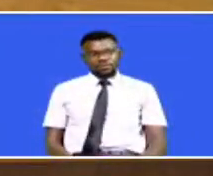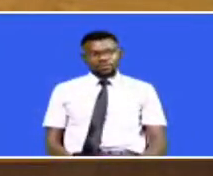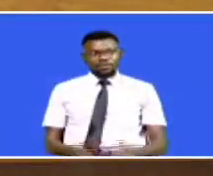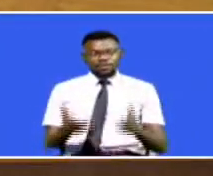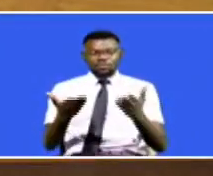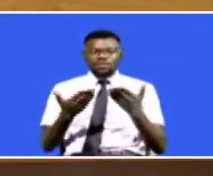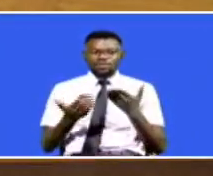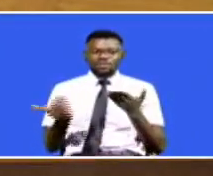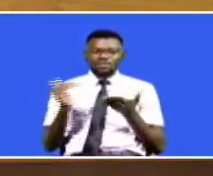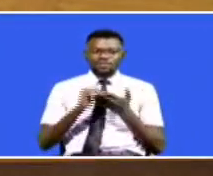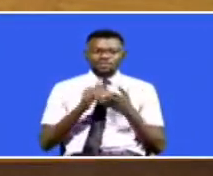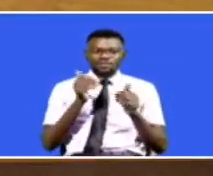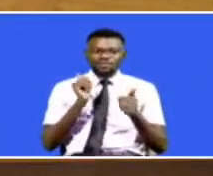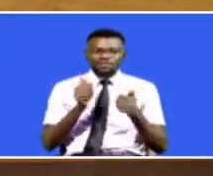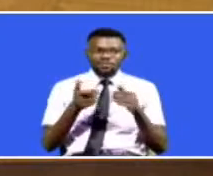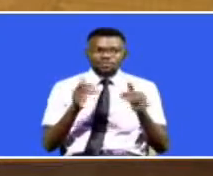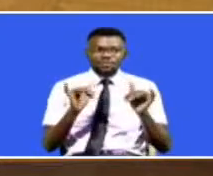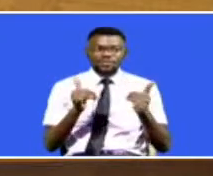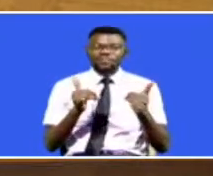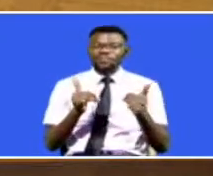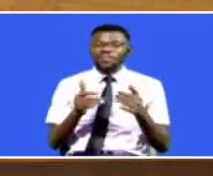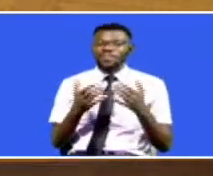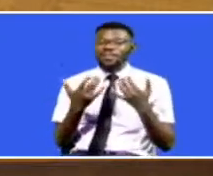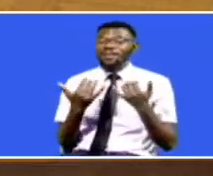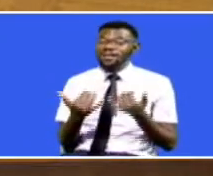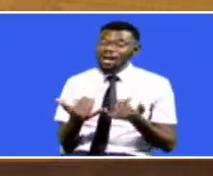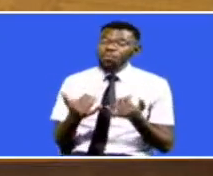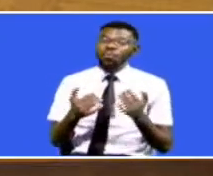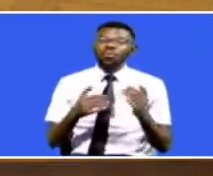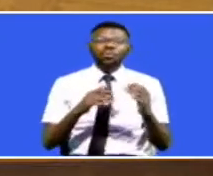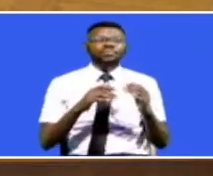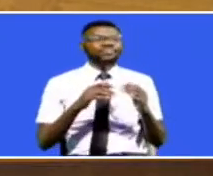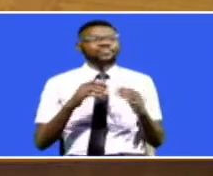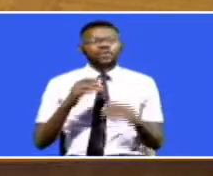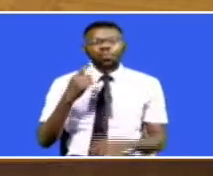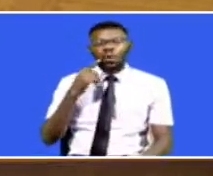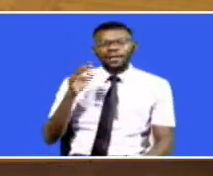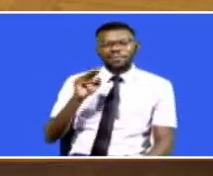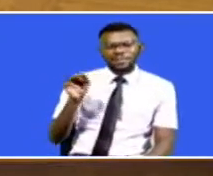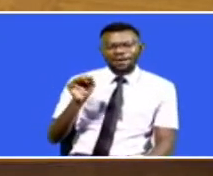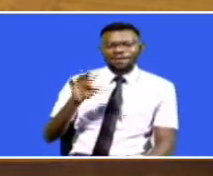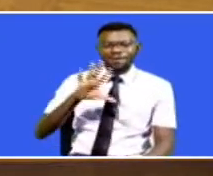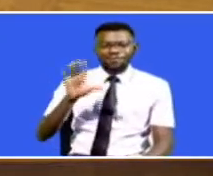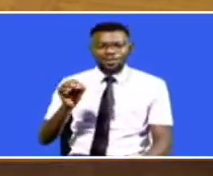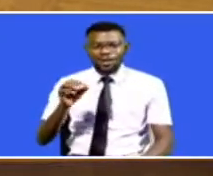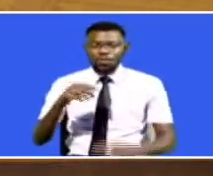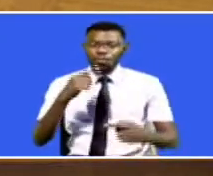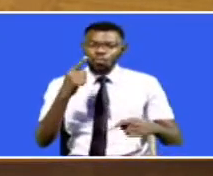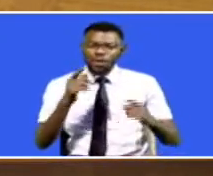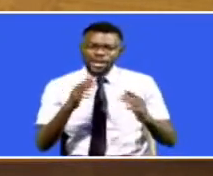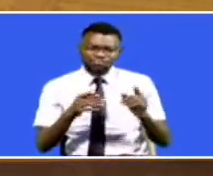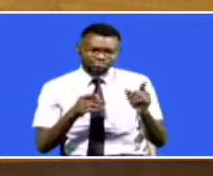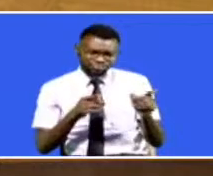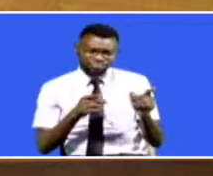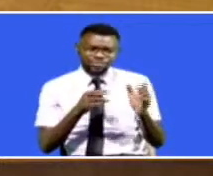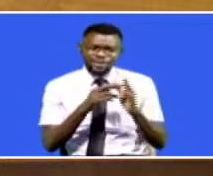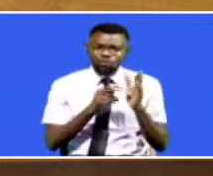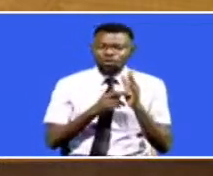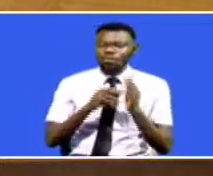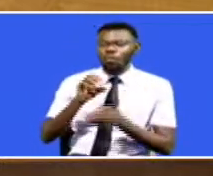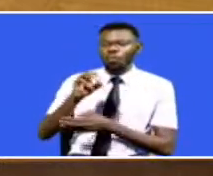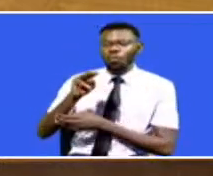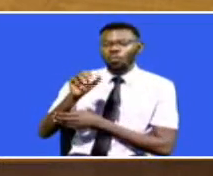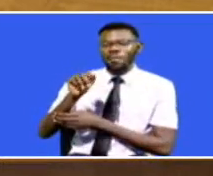Naam, karibu tena tuingie viwanjani. Mshikilizi wa rekodi ya mbio za mita 100 barani Afrika, Ferdinand Omanyala, analenga